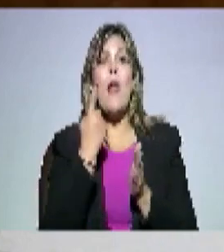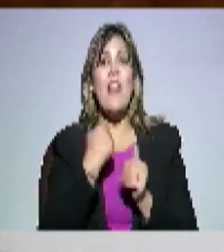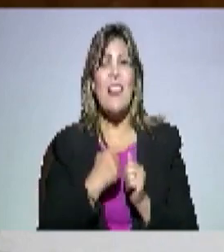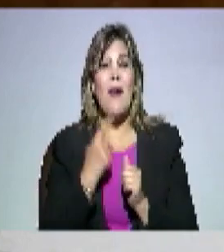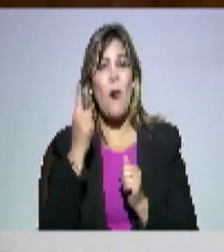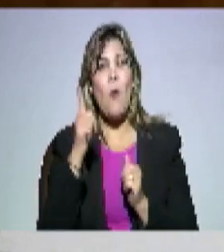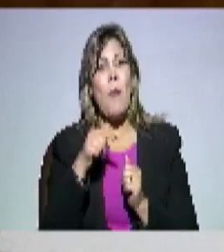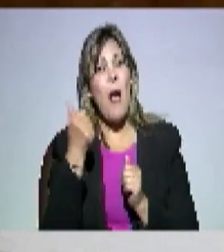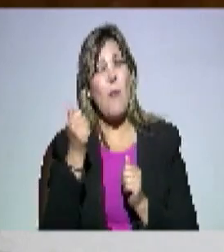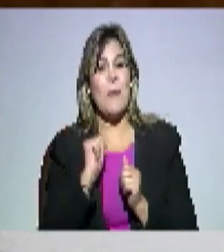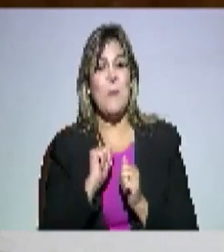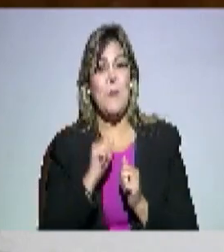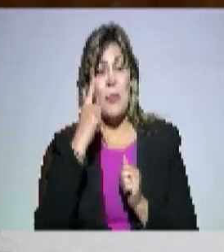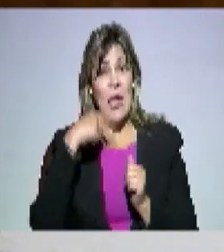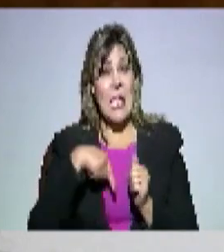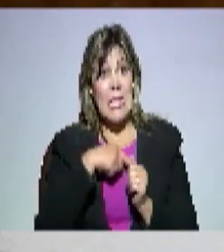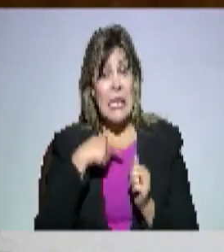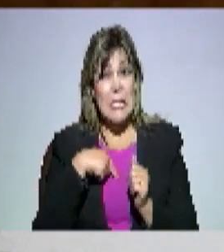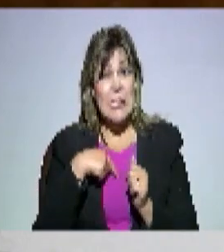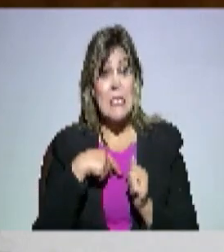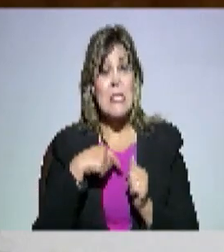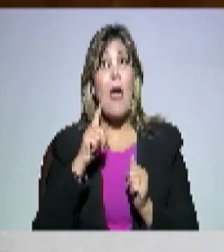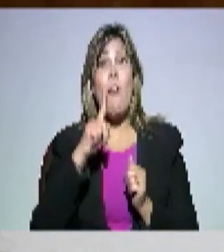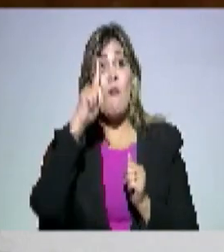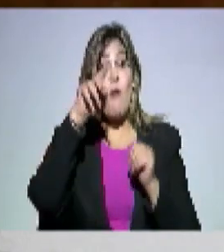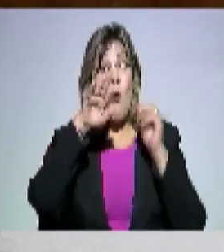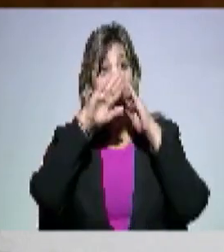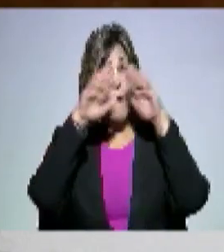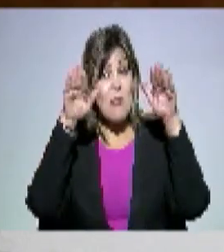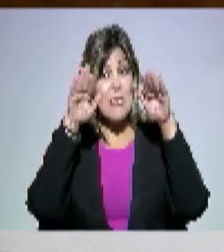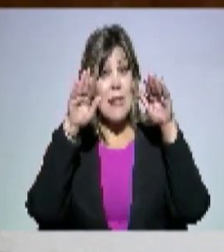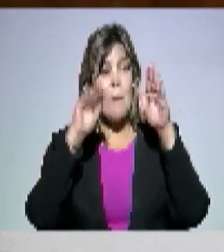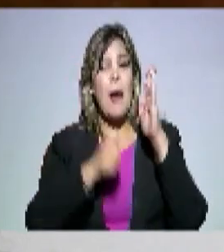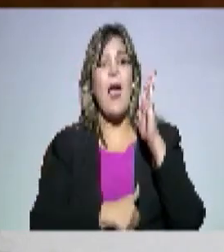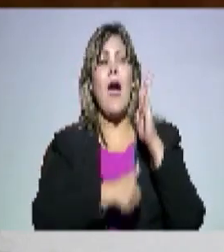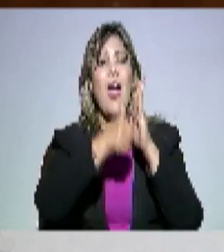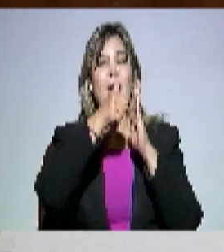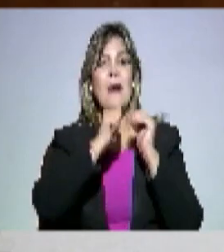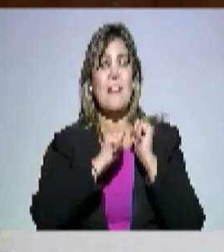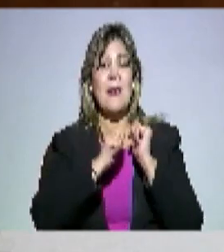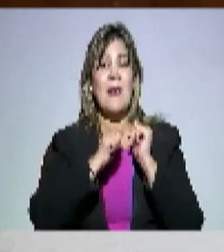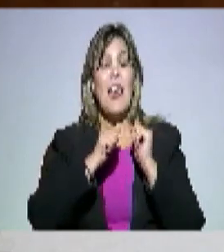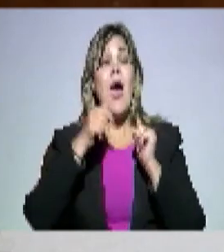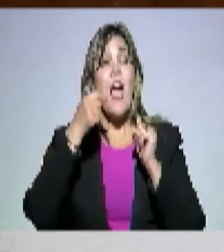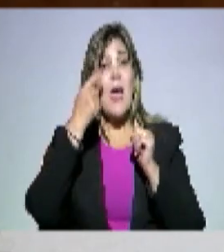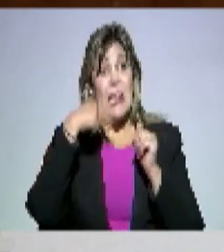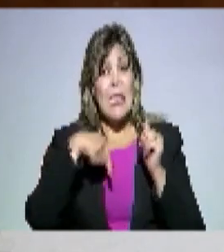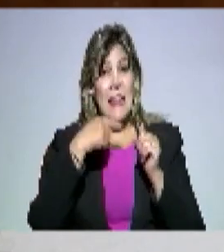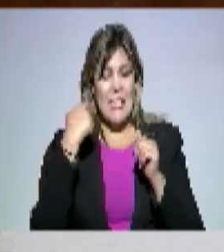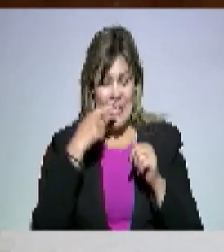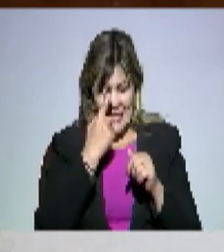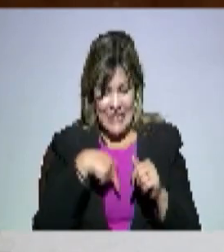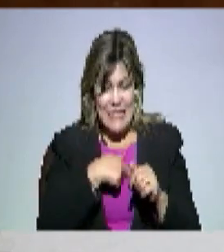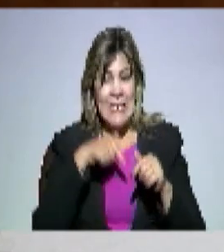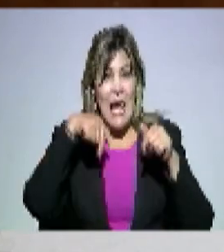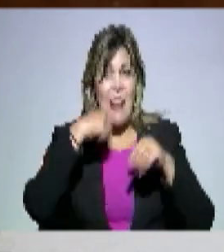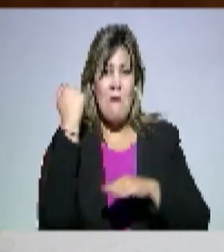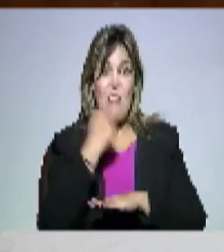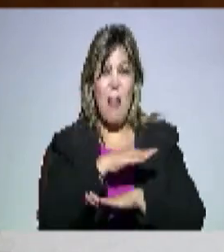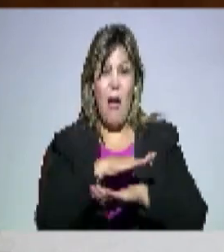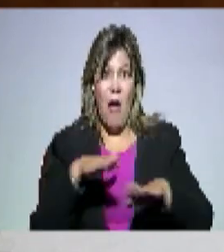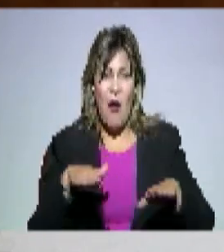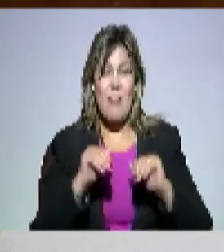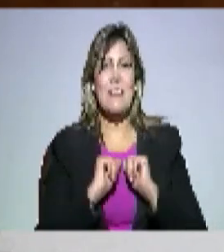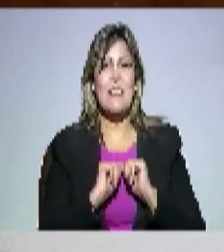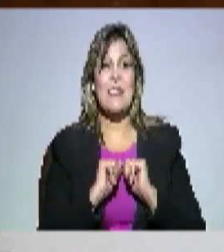المجاهده في جزء من الكنيسه عايش في السماء هو الكنيسه المنتصره دول القديسين اللي سبقونا للسماء